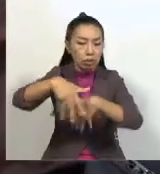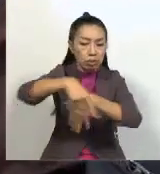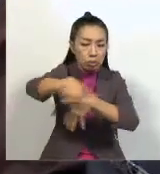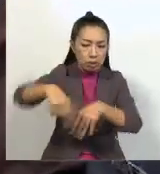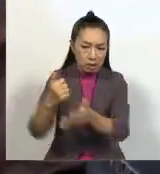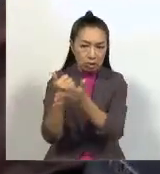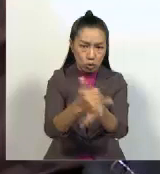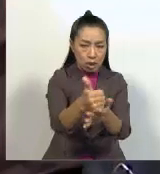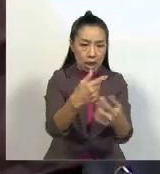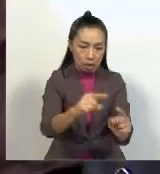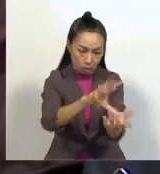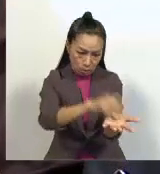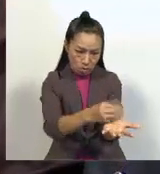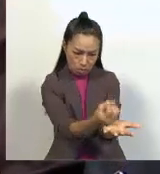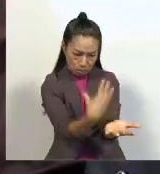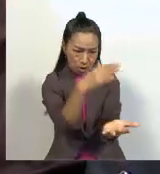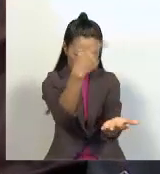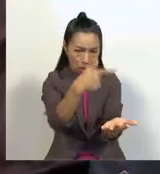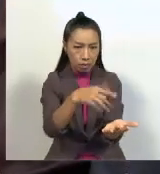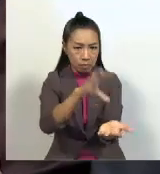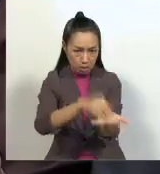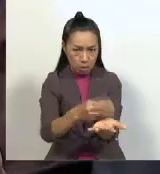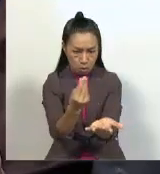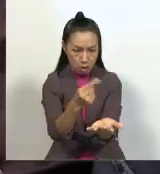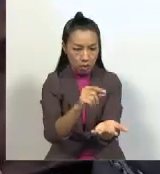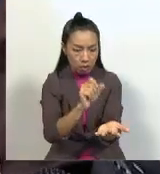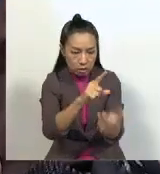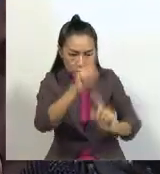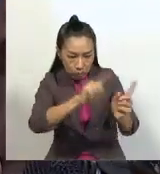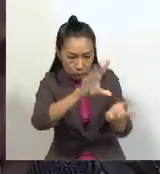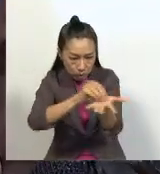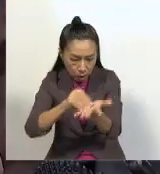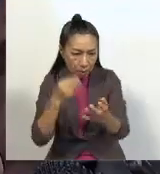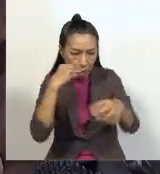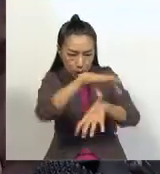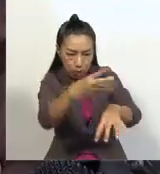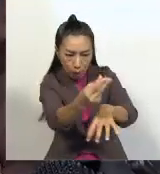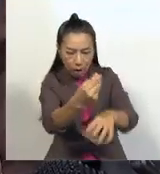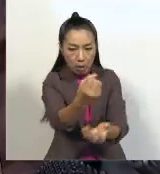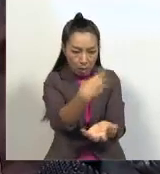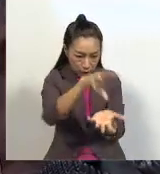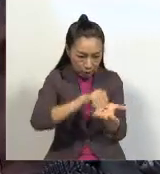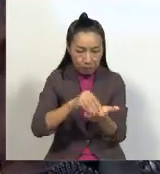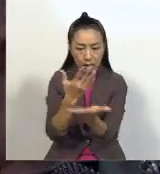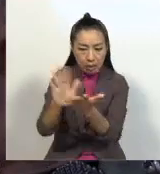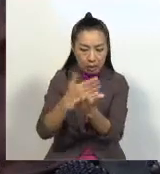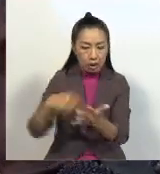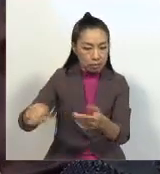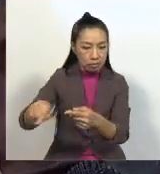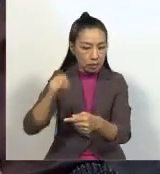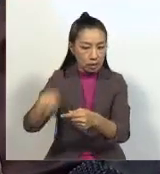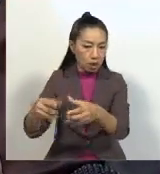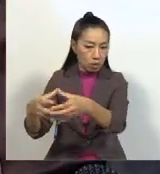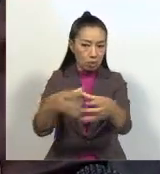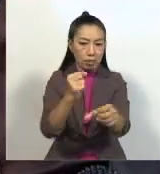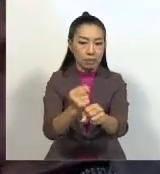ชาชนได้นะเพราะนั้นจะต้องรีบเร่งสำรวจมานะก็นั่นเป็นเหตุผลที่ต้องยกระดับ3สรุปว่าที่ต้องเร่งก็คือระดับนโย